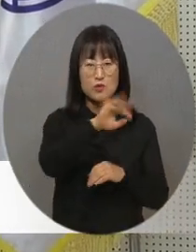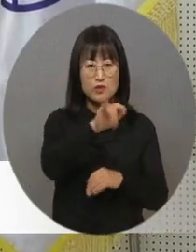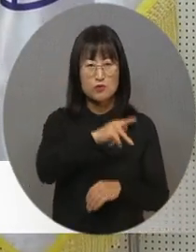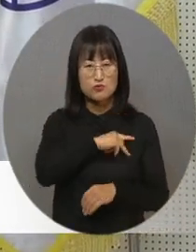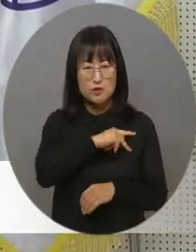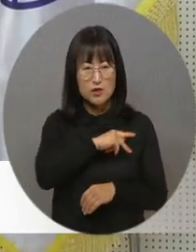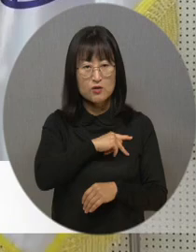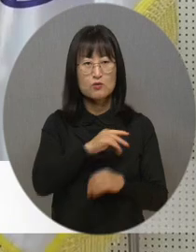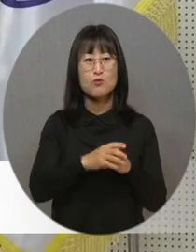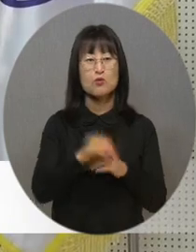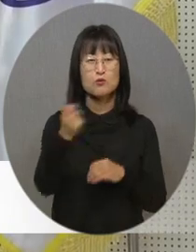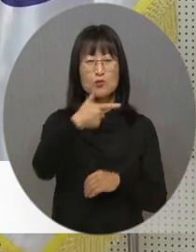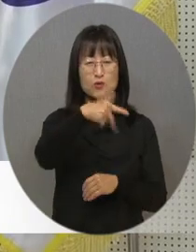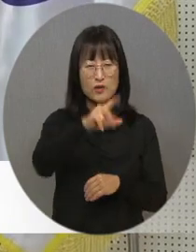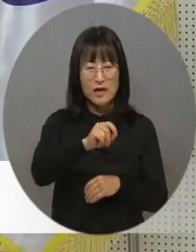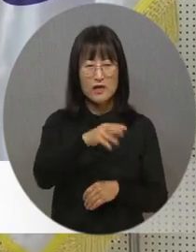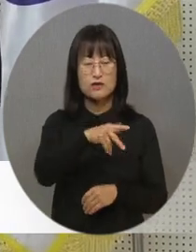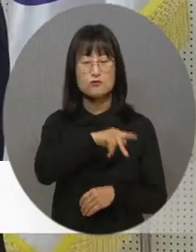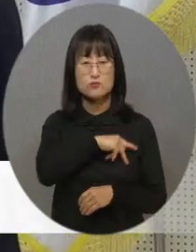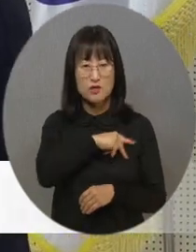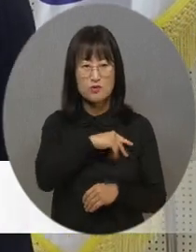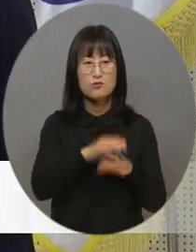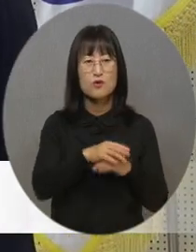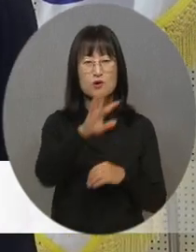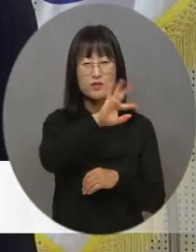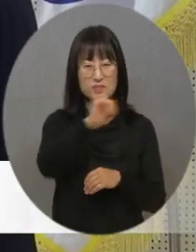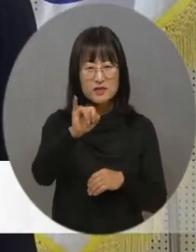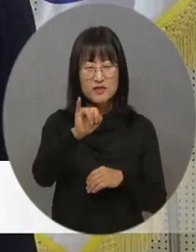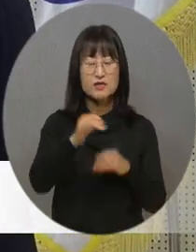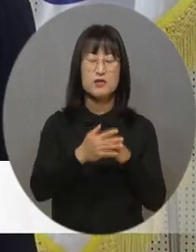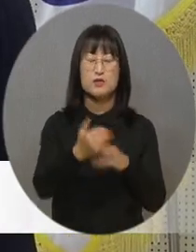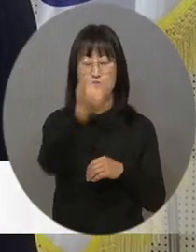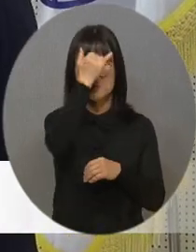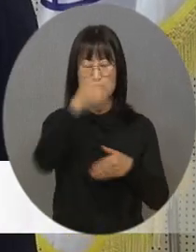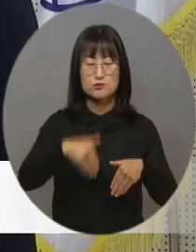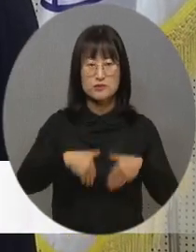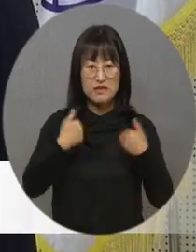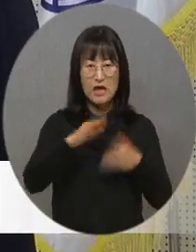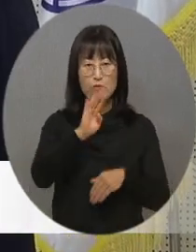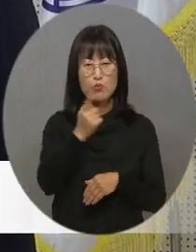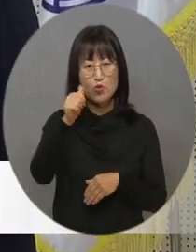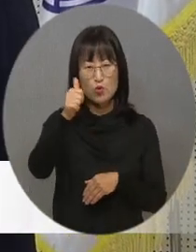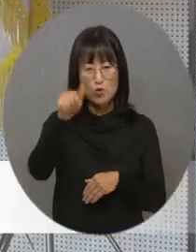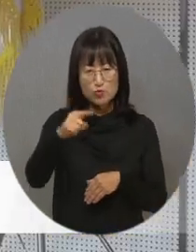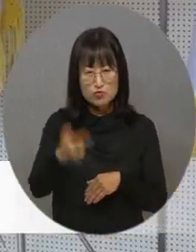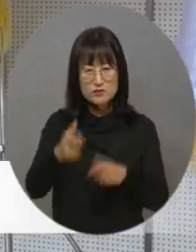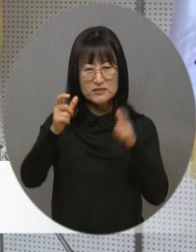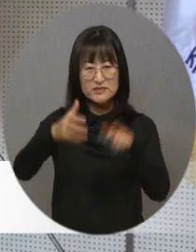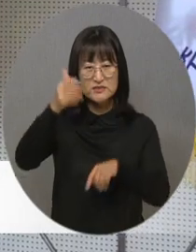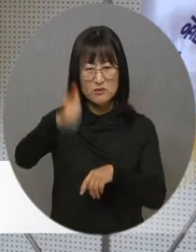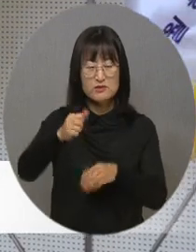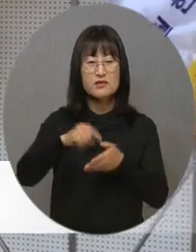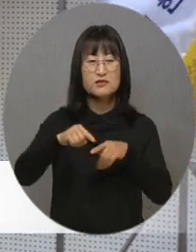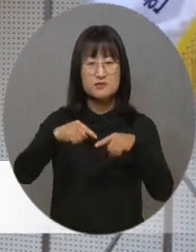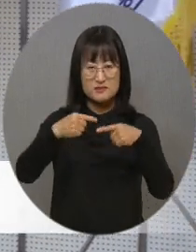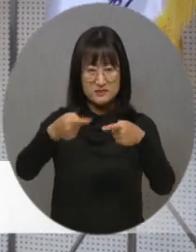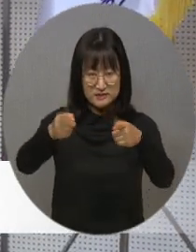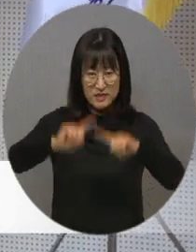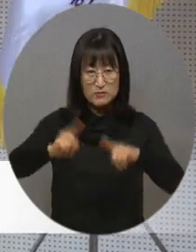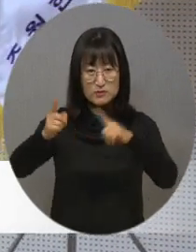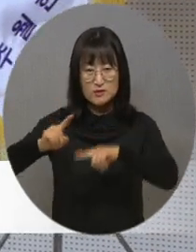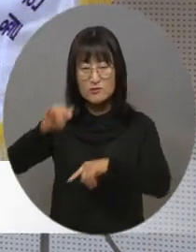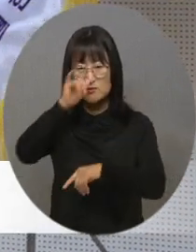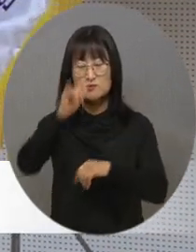국회의원, 강훈식 국회의원, 이용기 충남 동부 보훈지청장이 참석하였습니다.